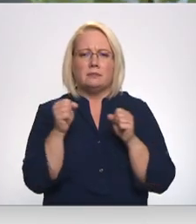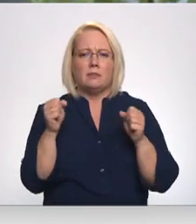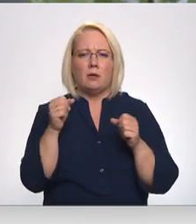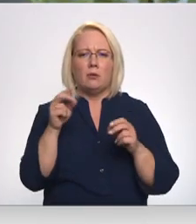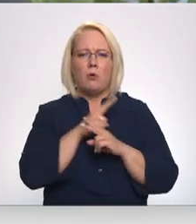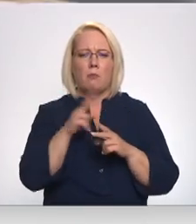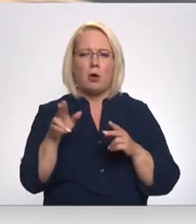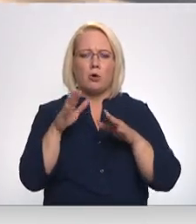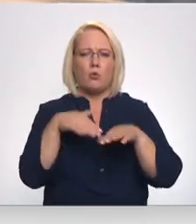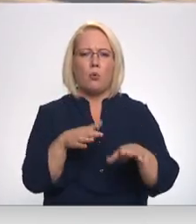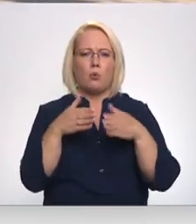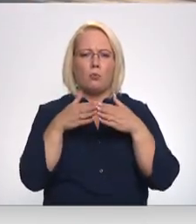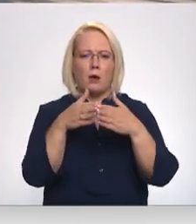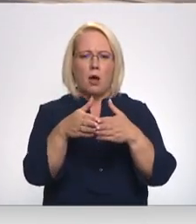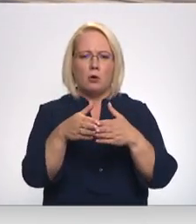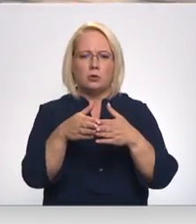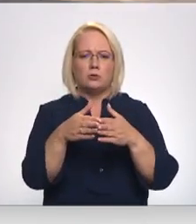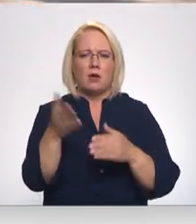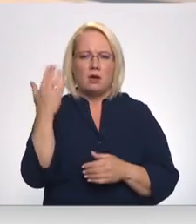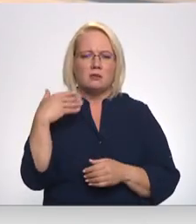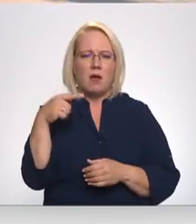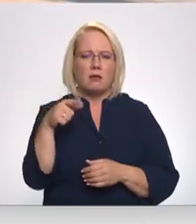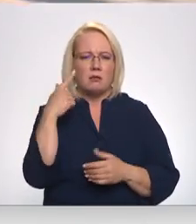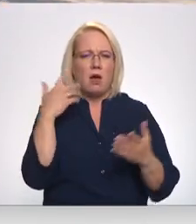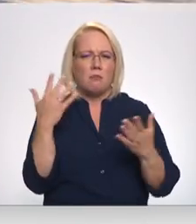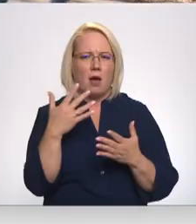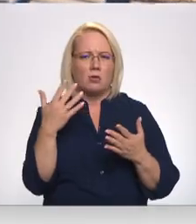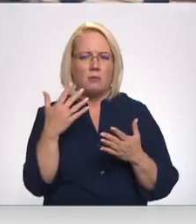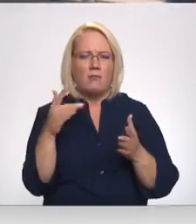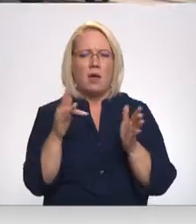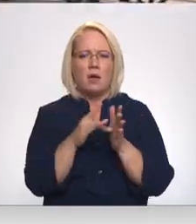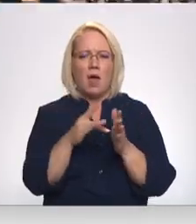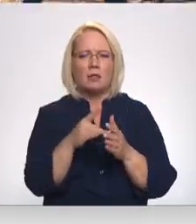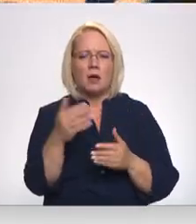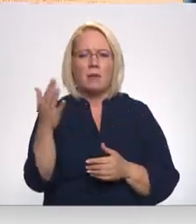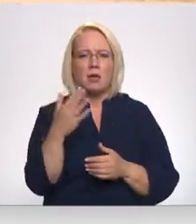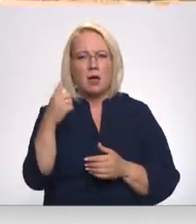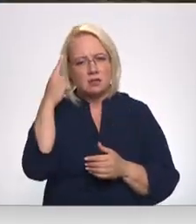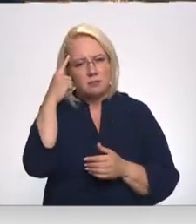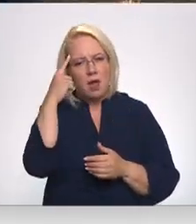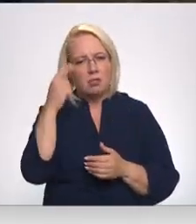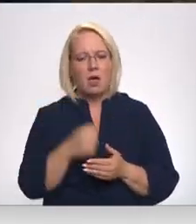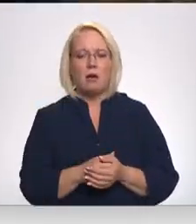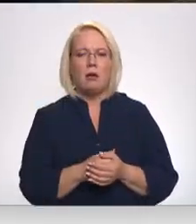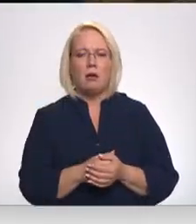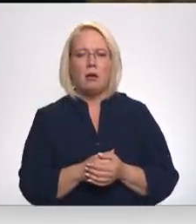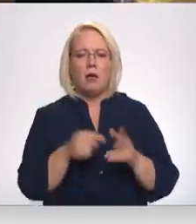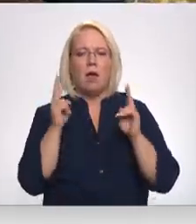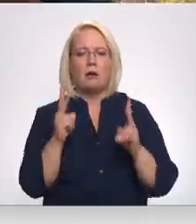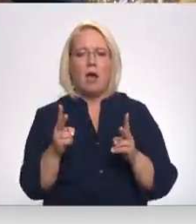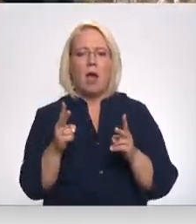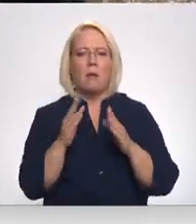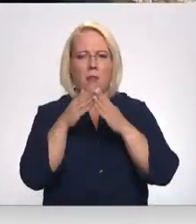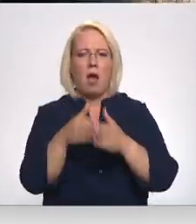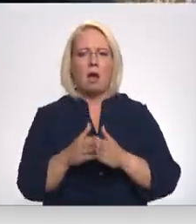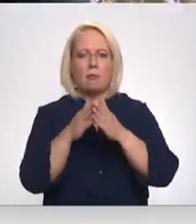to jūrzi. Es tā kā arī padomāju, vai viņam kādam ienāk prātā, kā viņi tikuši pāri un